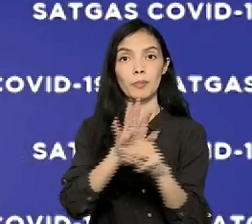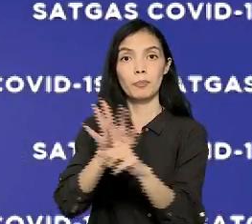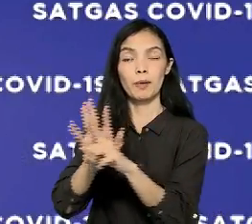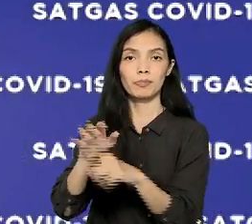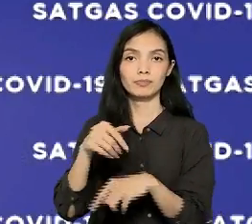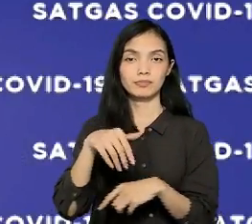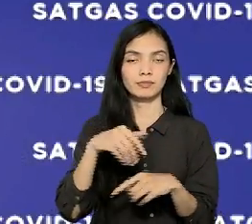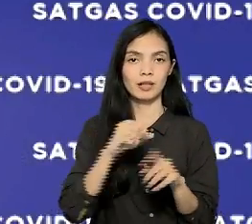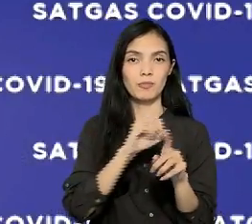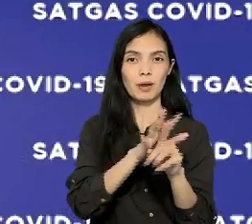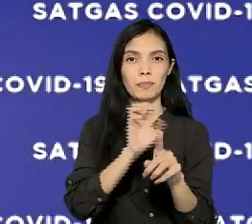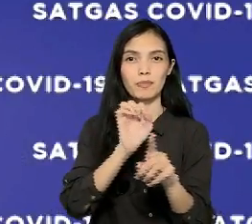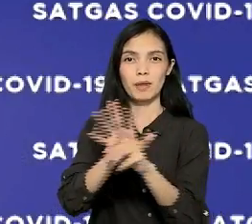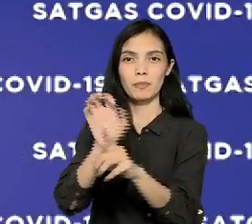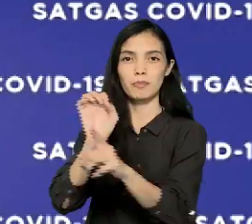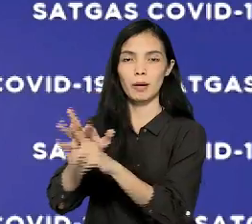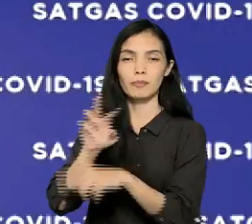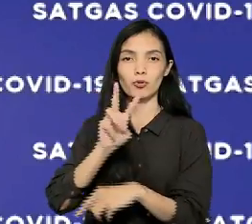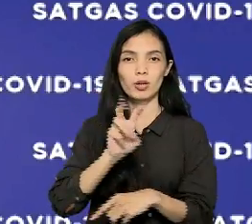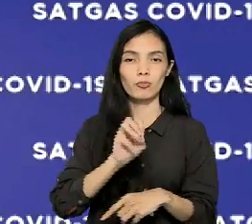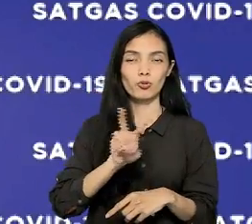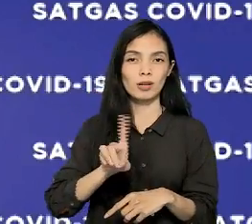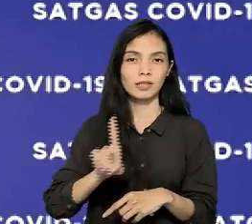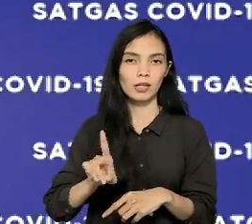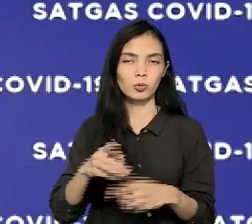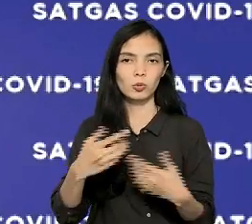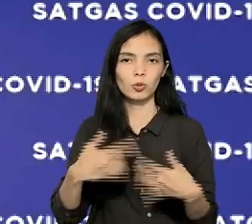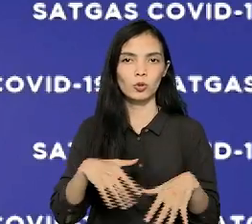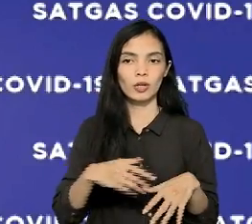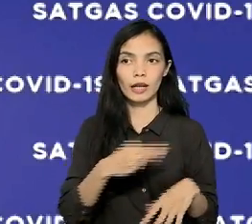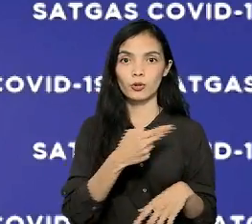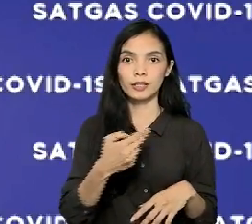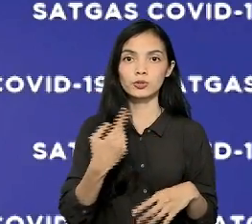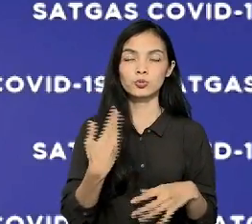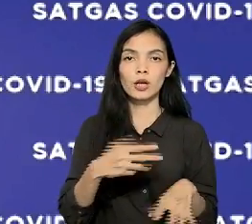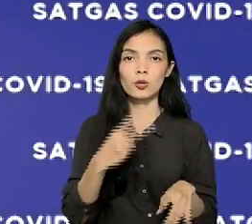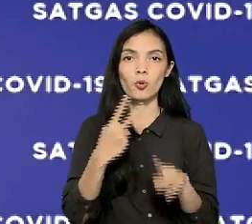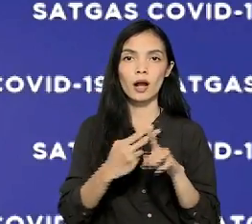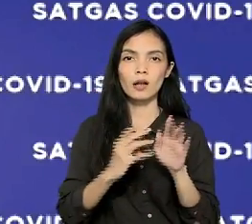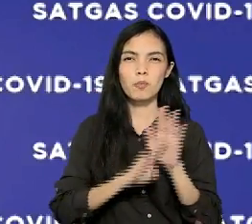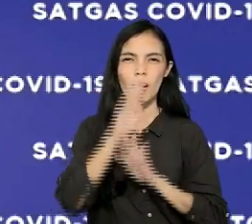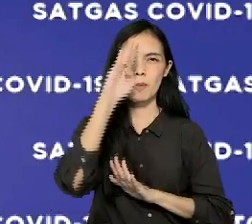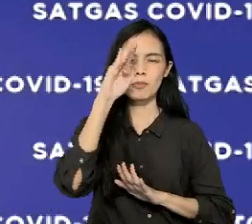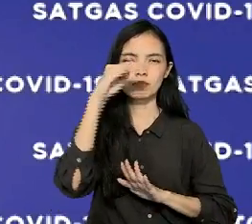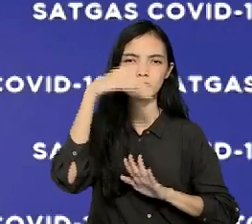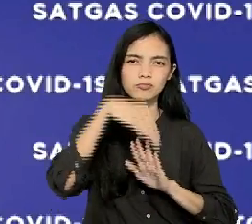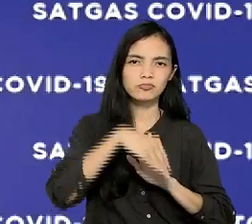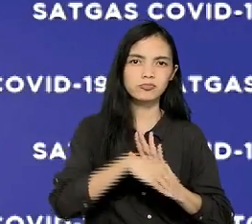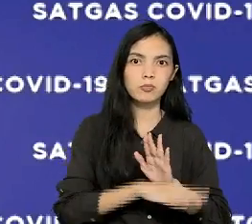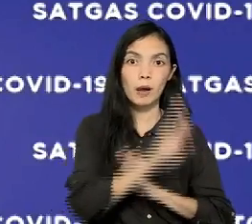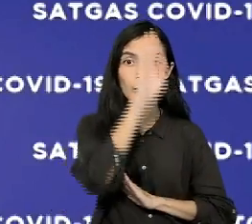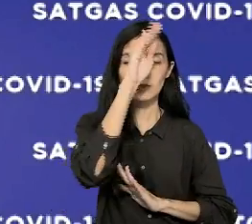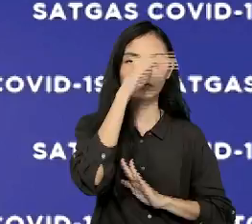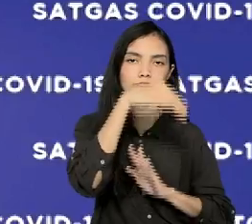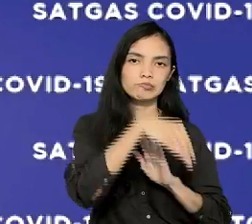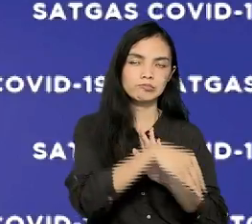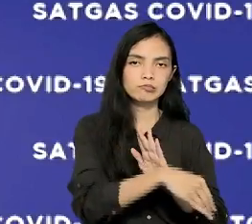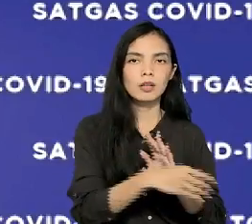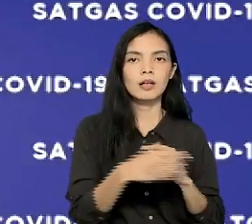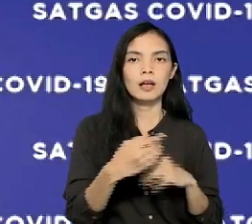ini, kita telah mengalami 2 kali lonjakan kasus. Lonjakan pertama bermula sejak